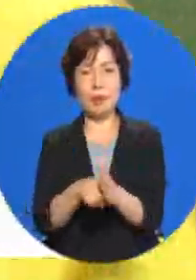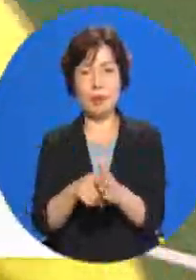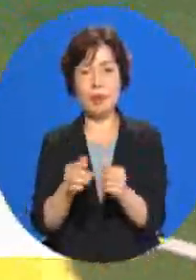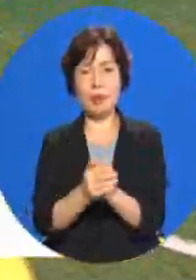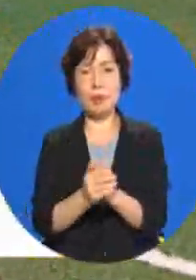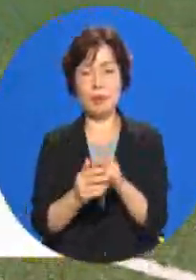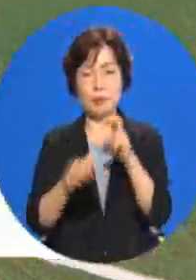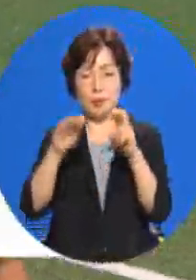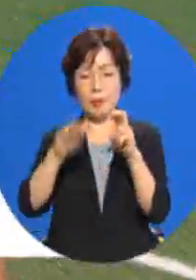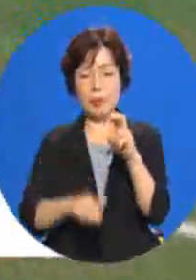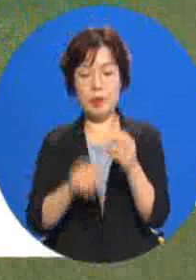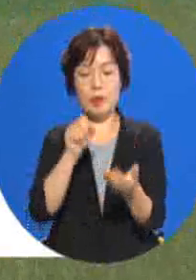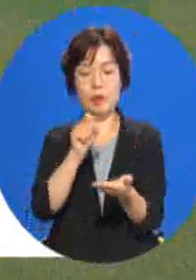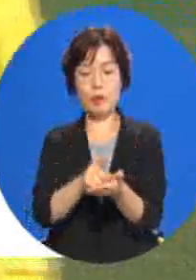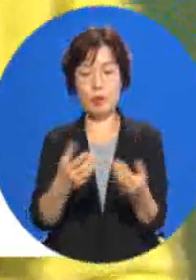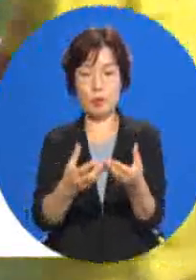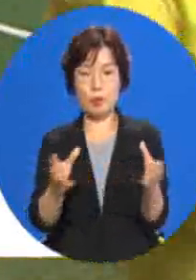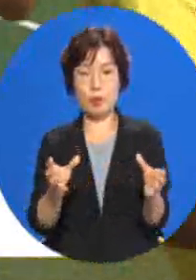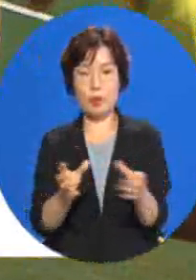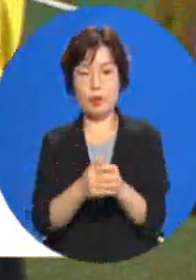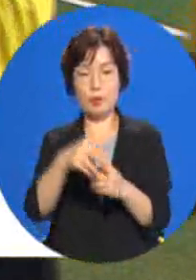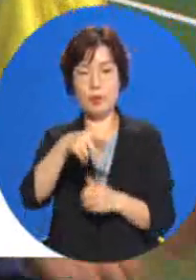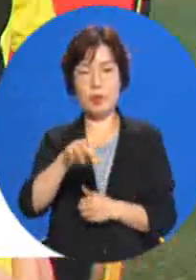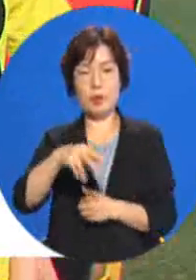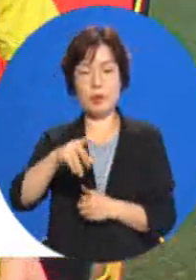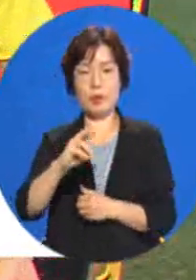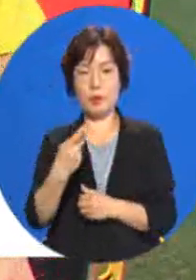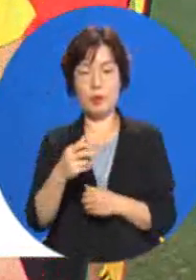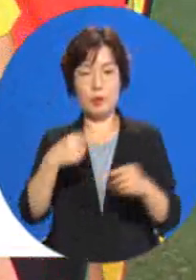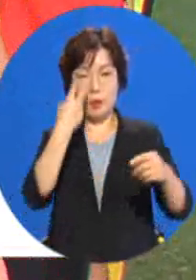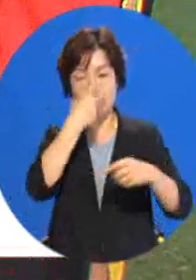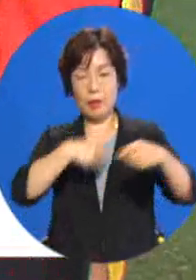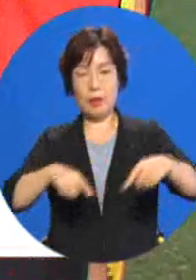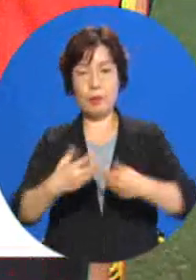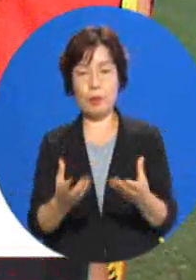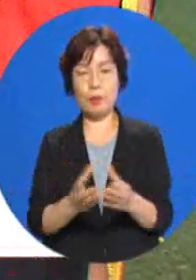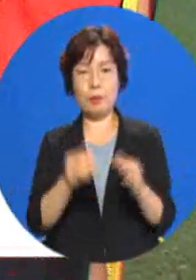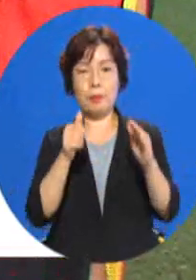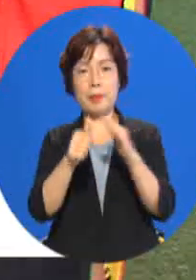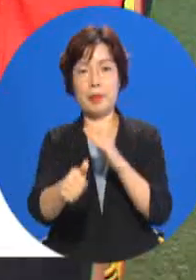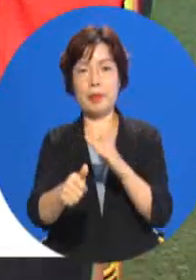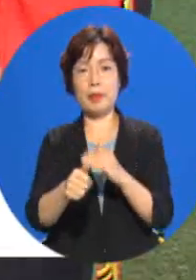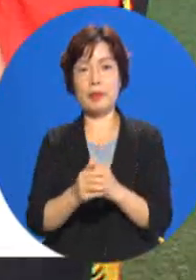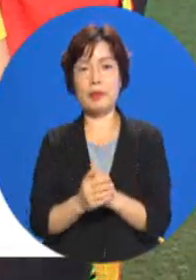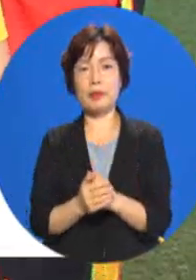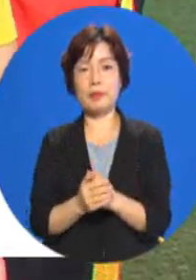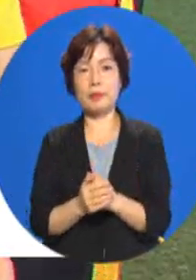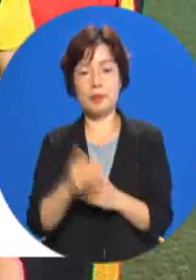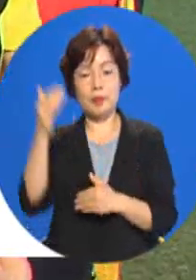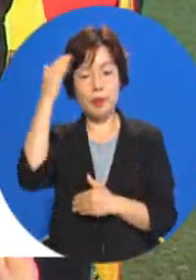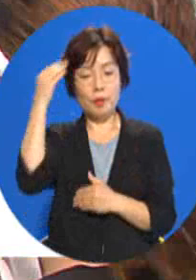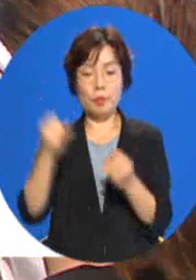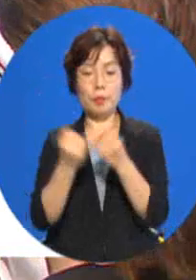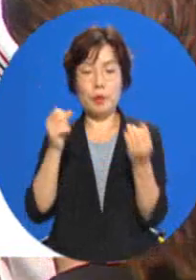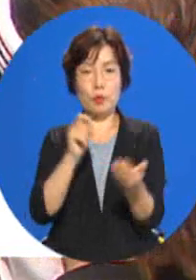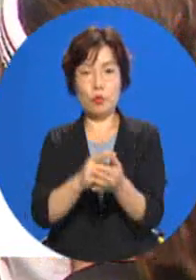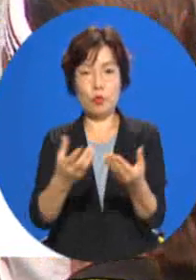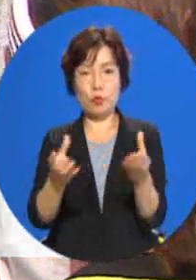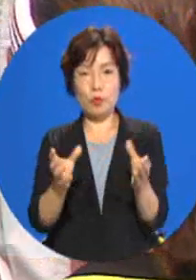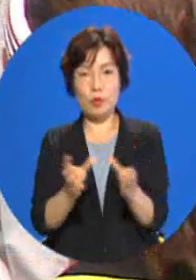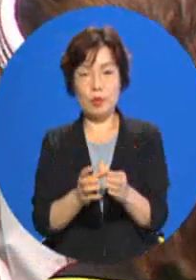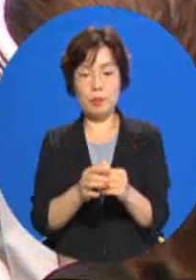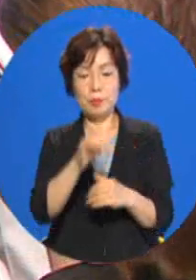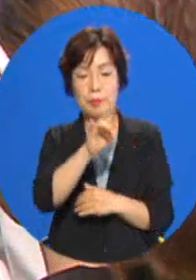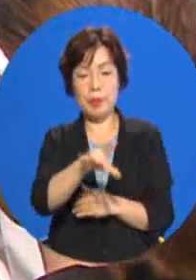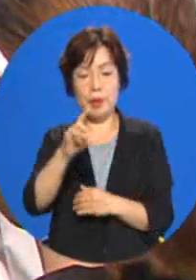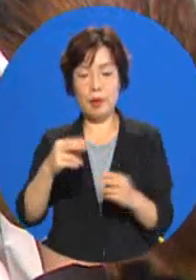U20 월드컵 준우승 신화의 주역인 정정용 감독이 학교를 찾았습니다. 한국 여자축구의 꿈나무 한 명